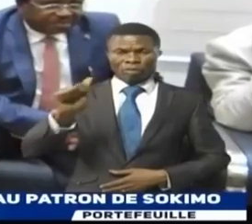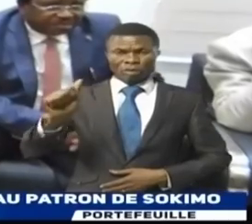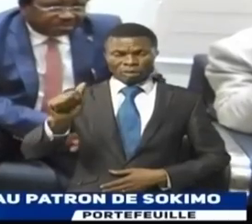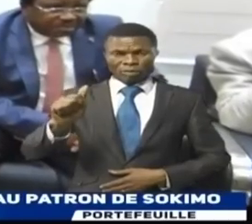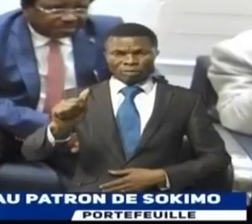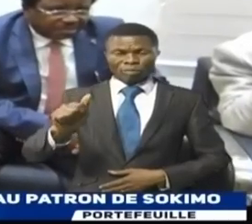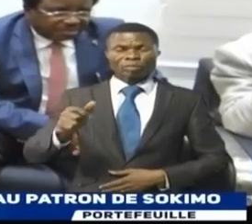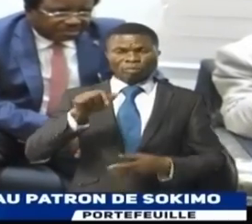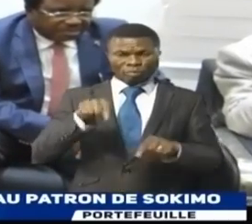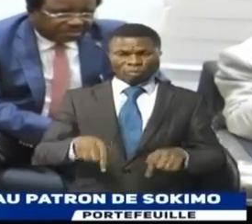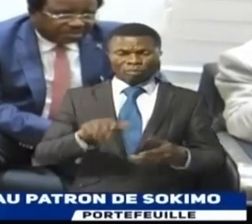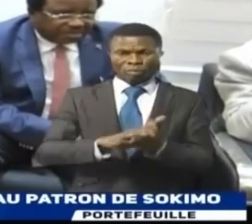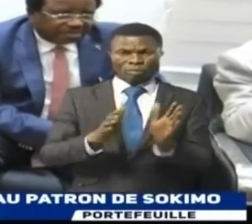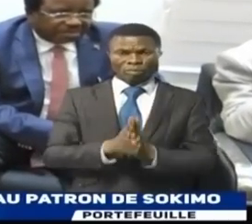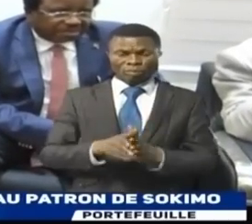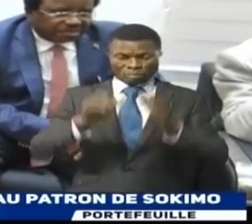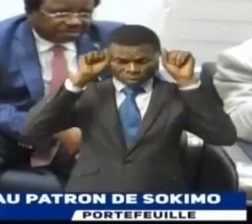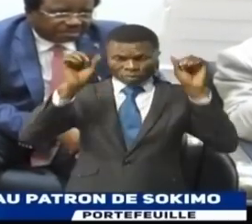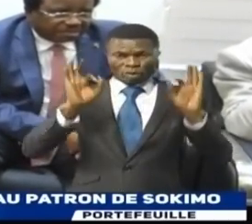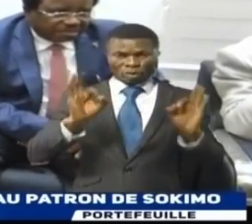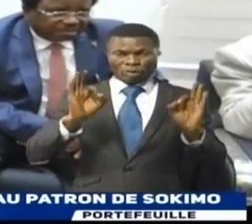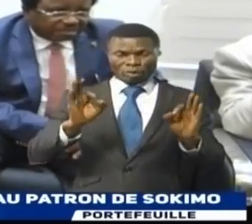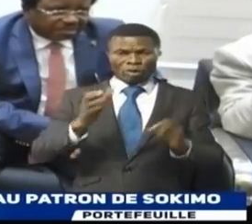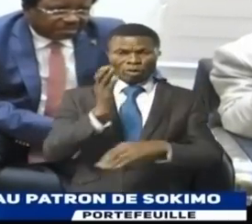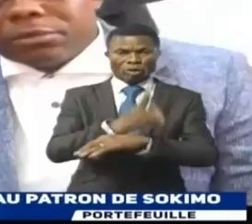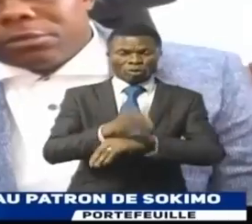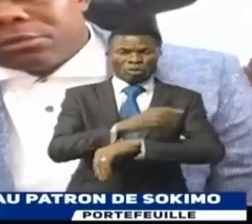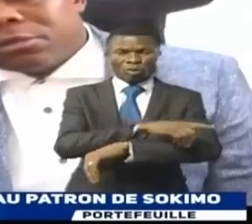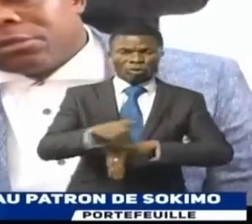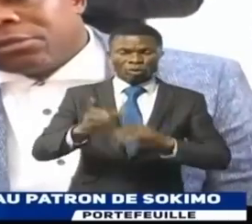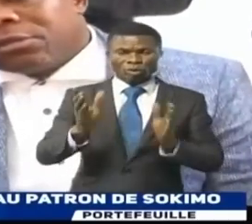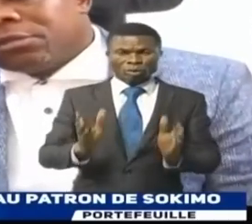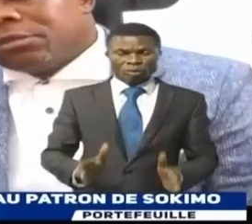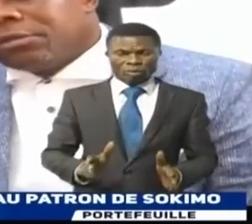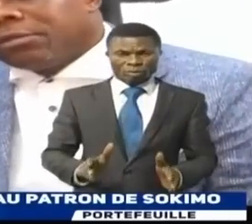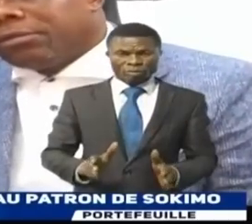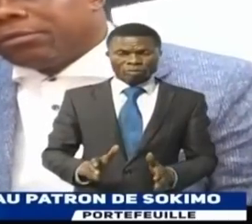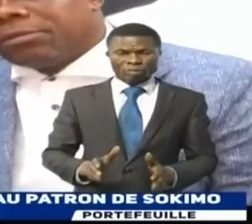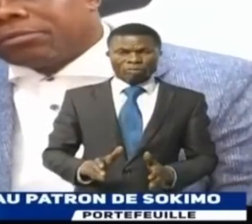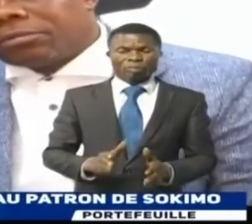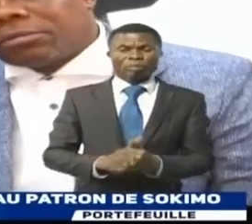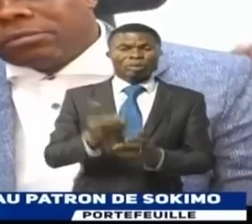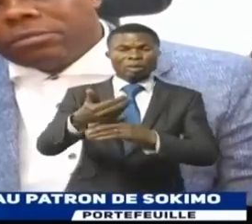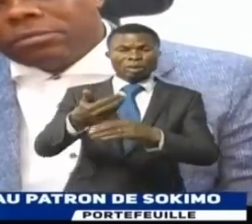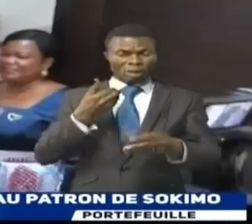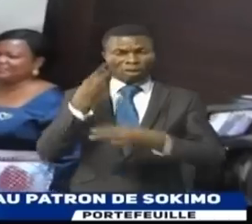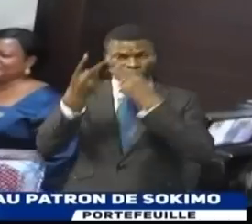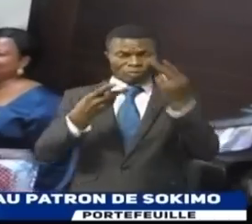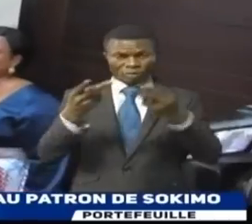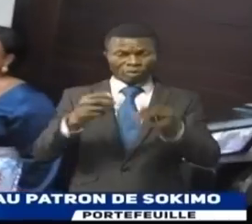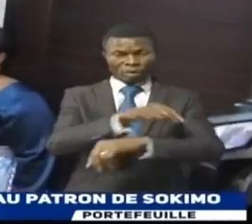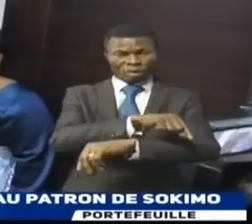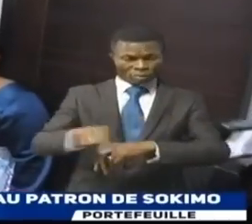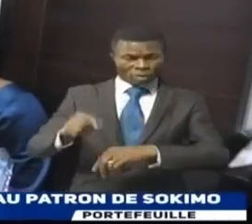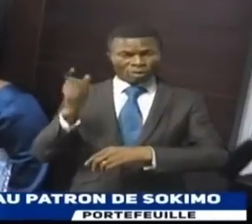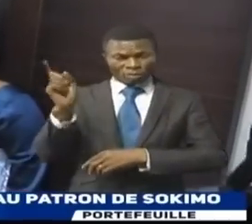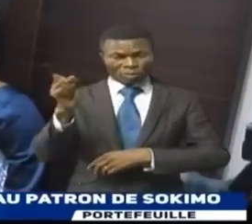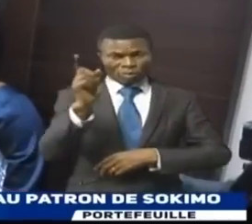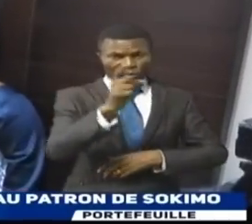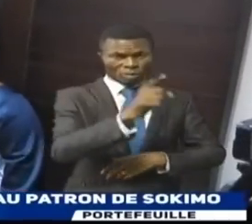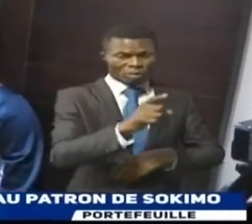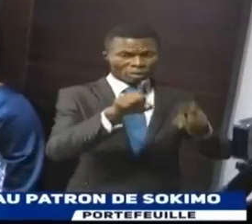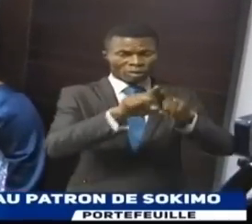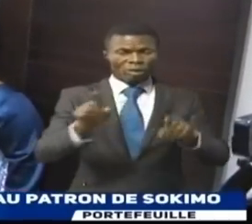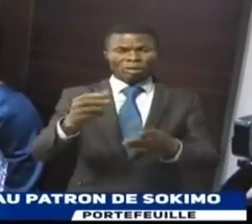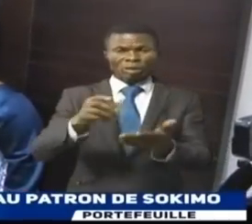est désormais la nouvelle présidente du conseil d'administration. C'était avant de visiter quelques bureaux, aussi avant de